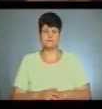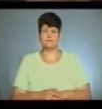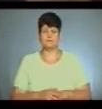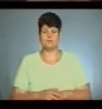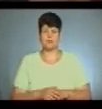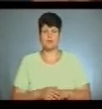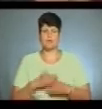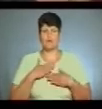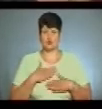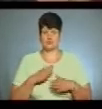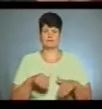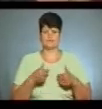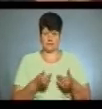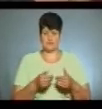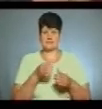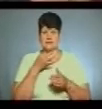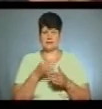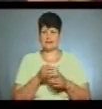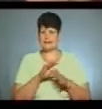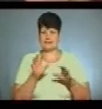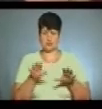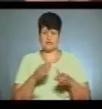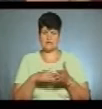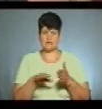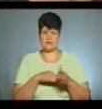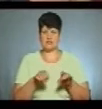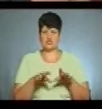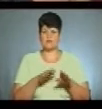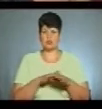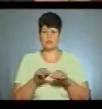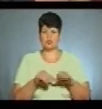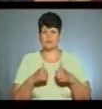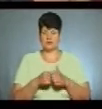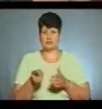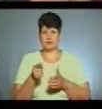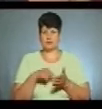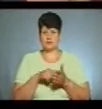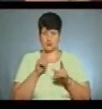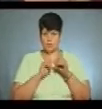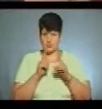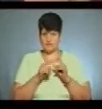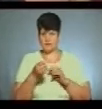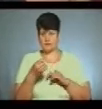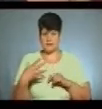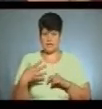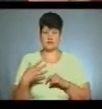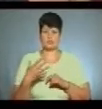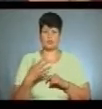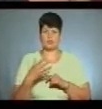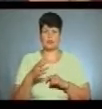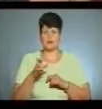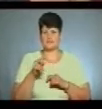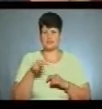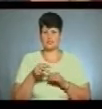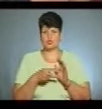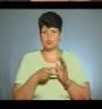Позов задовільнити, другий – визнати незаконними та скасувати рішення виконавчого комітету Тернопільської міської ради від 15 березня 2007 року